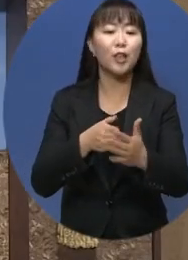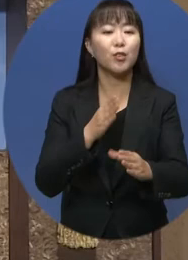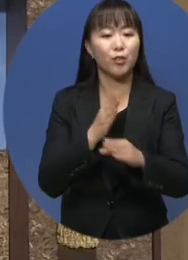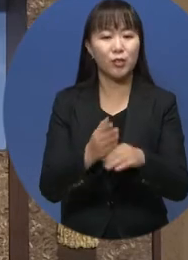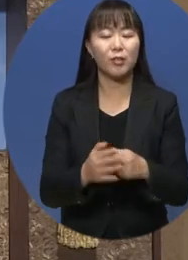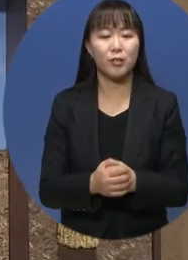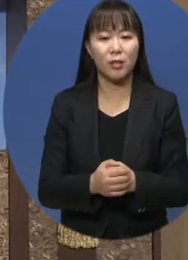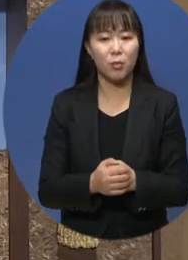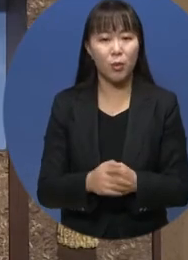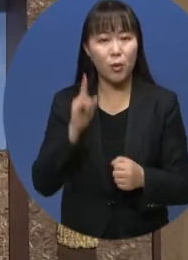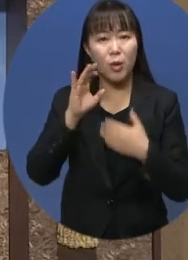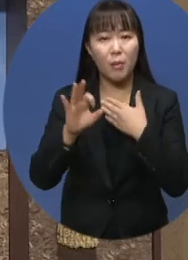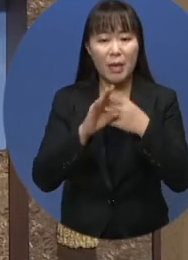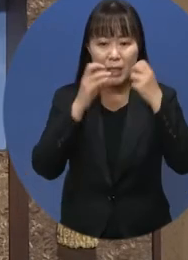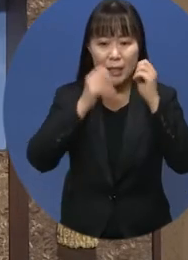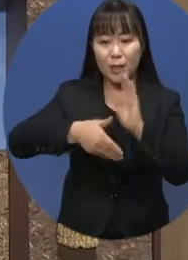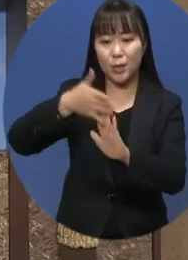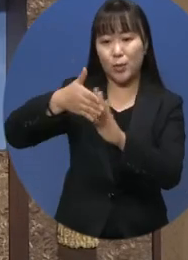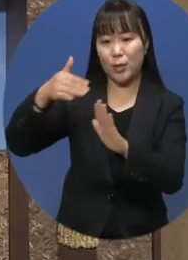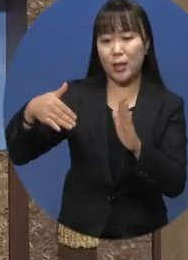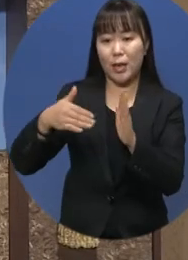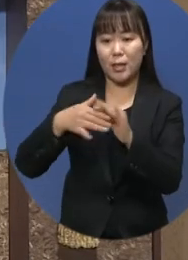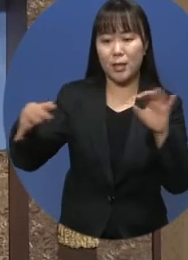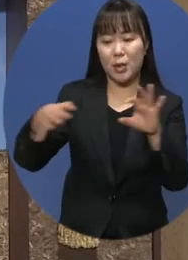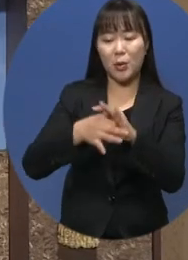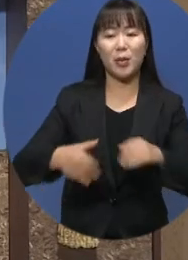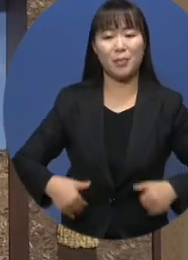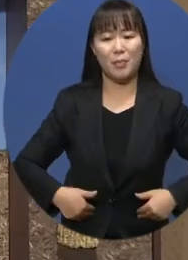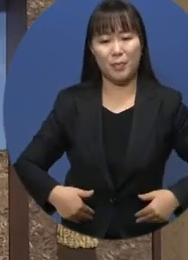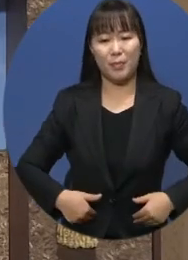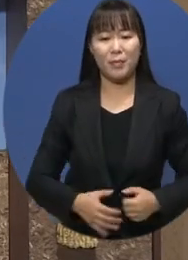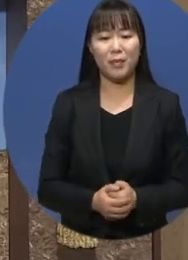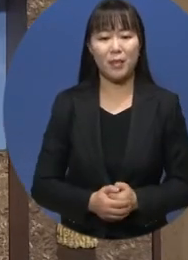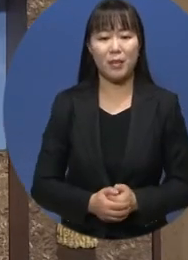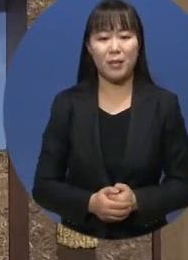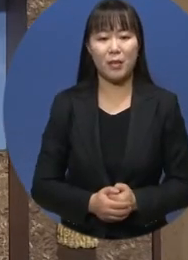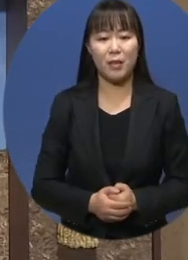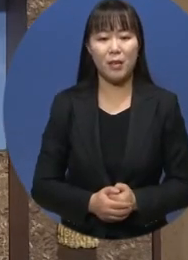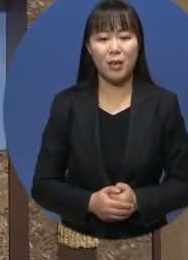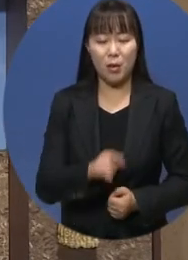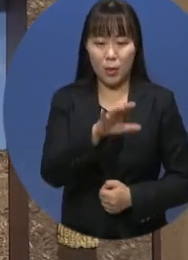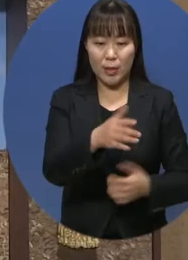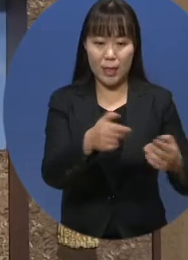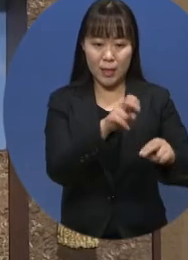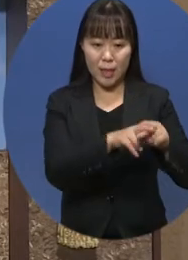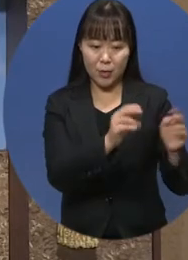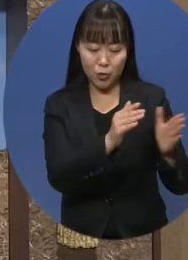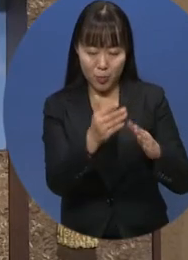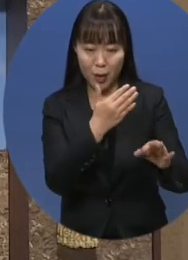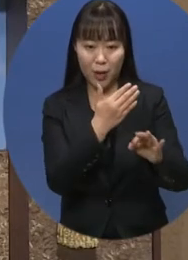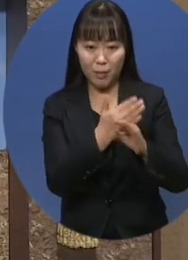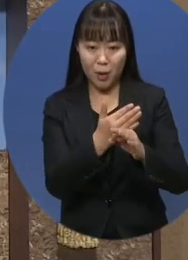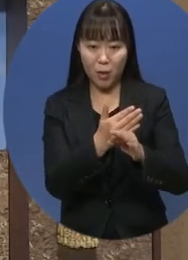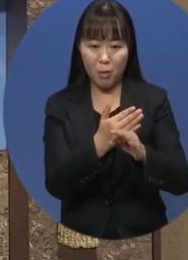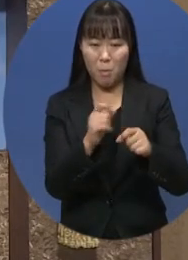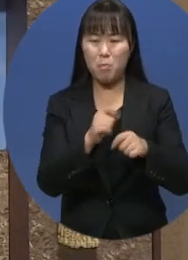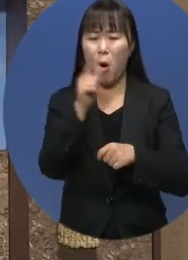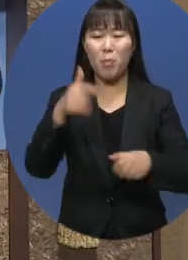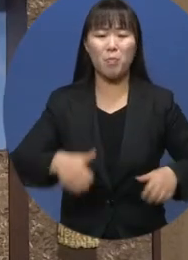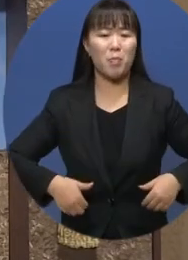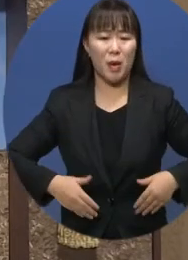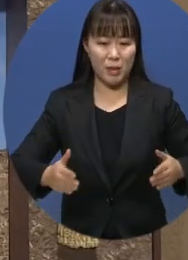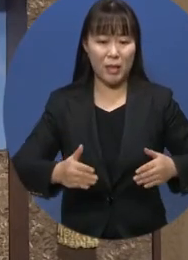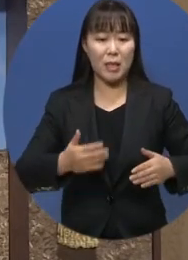예 왜냐면은 신도시 까지 연결이 돼야 되거든요 그러면서 여기서 일자리가 만들어 지면 멀리 안나가도